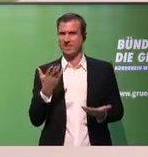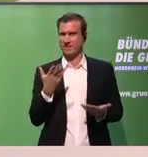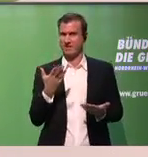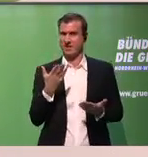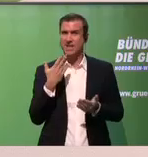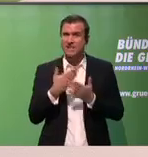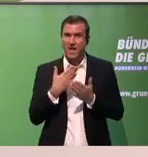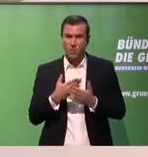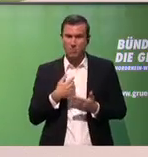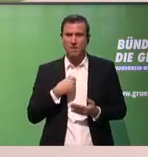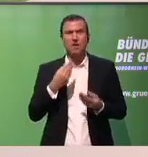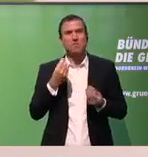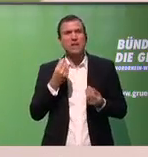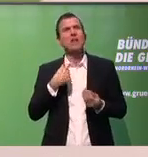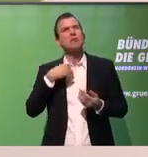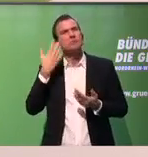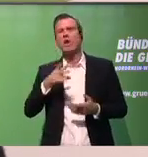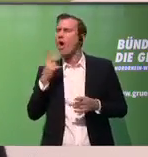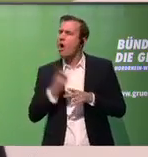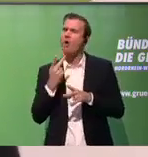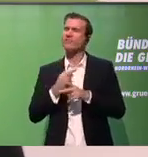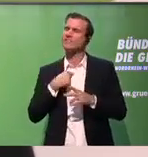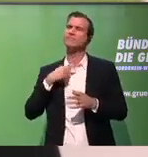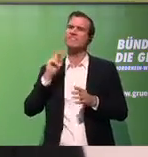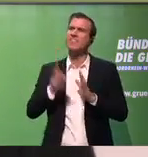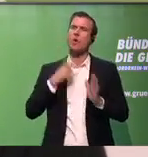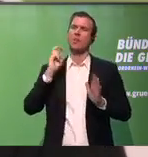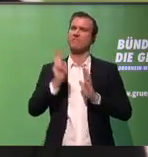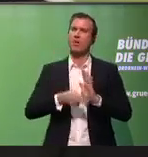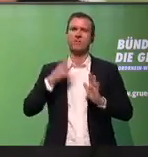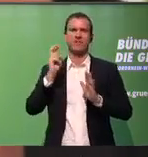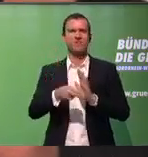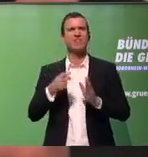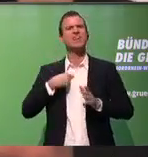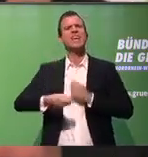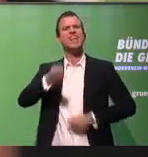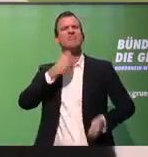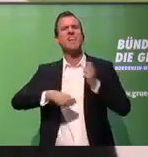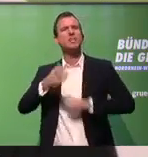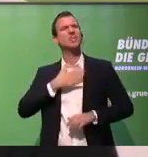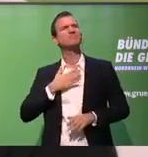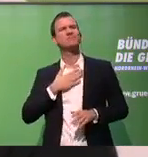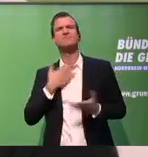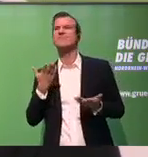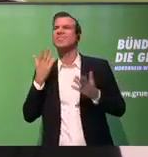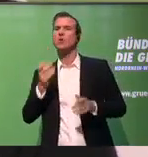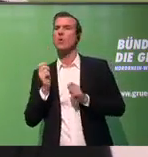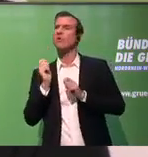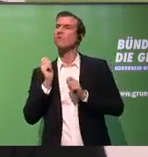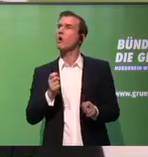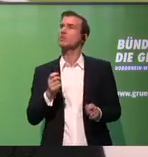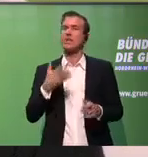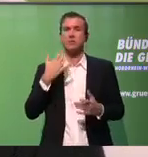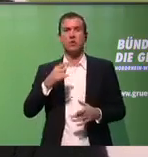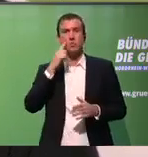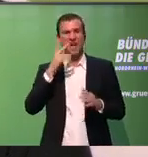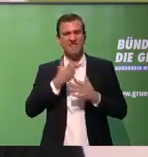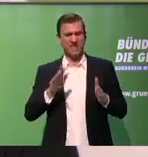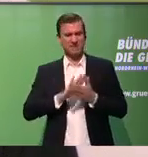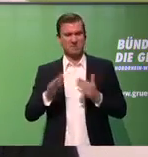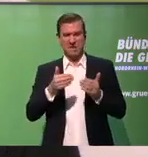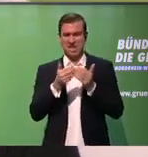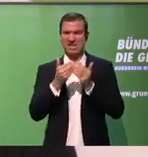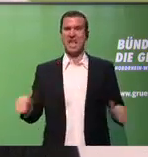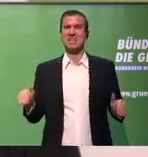immer wieder gebetsmühlenartig sagen. Unser erster wirtschaftlicher Vorschlag besteht nicht darin, neue Grenzen zu